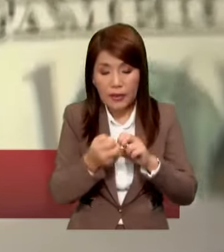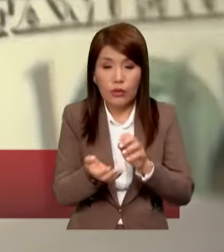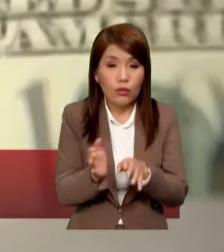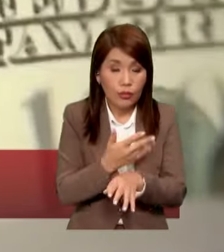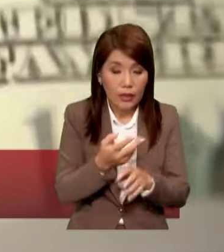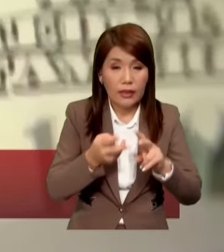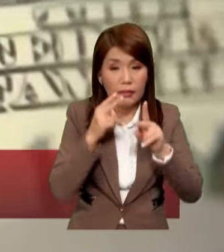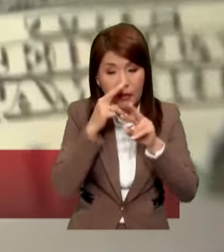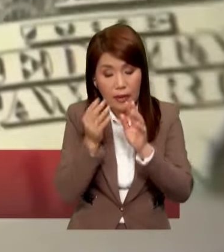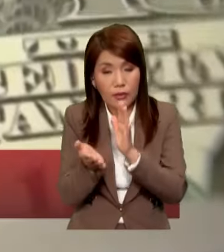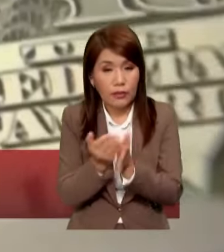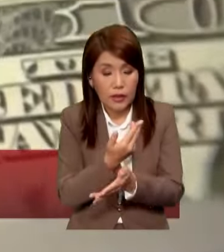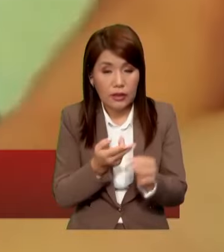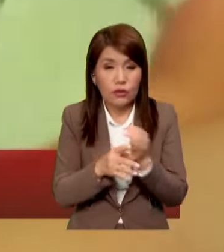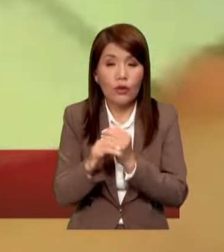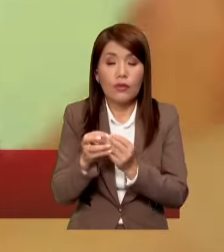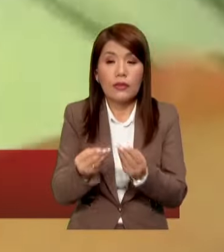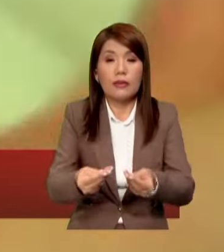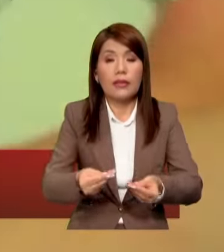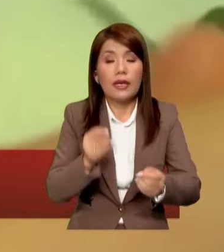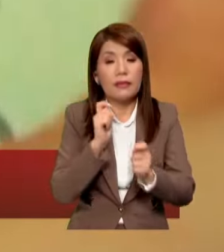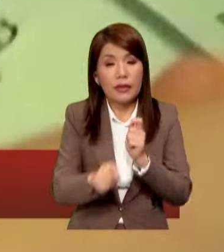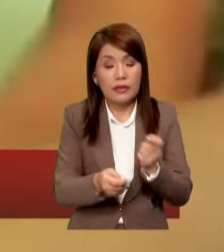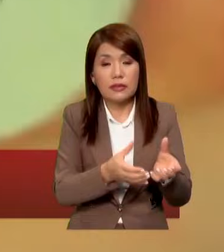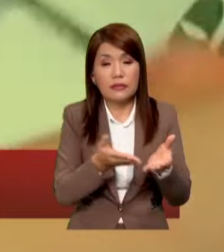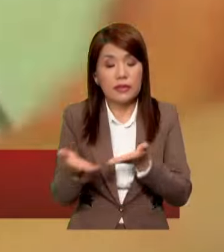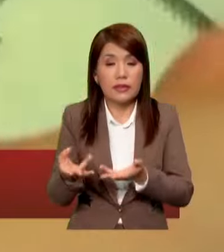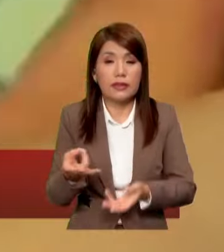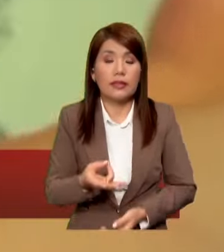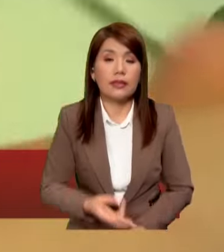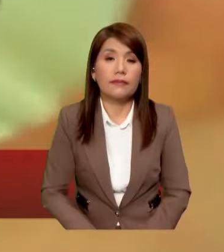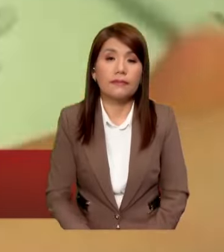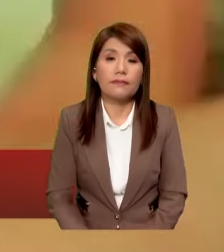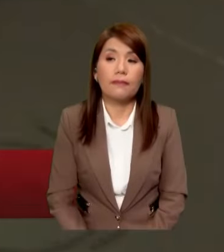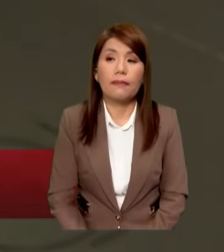наконец, пройти ликбез по привлечению инвестиций.